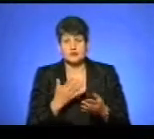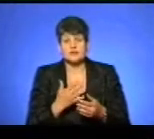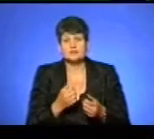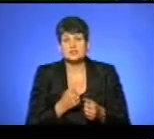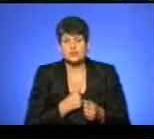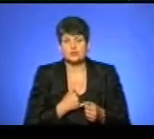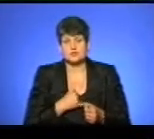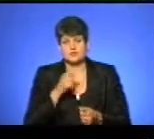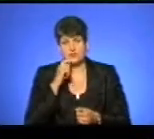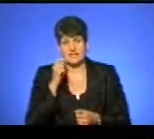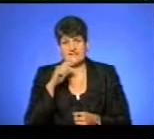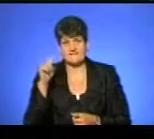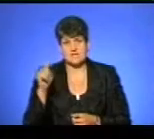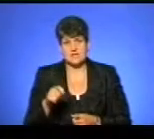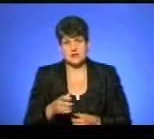йде війна.